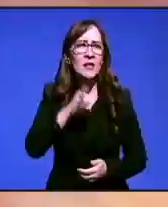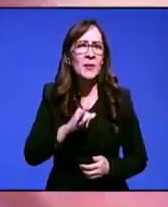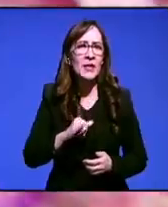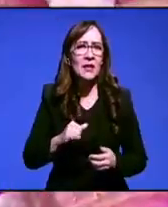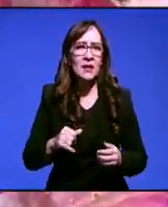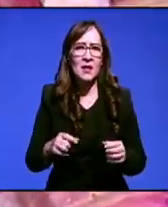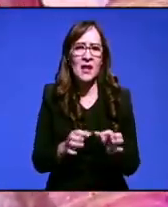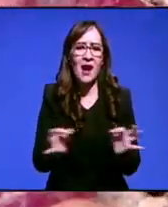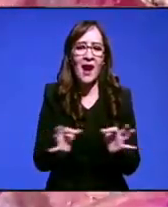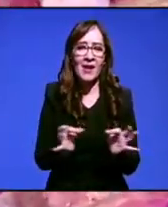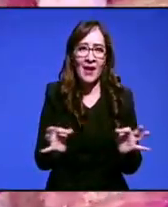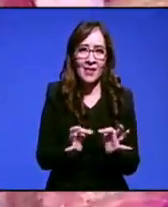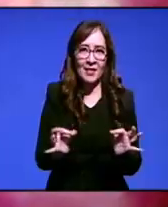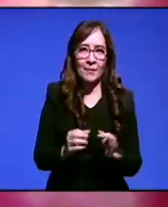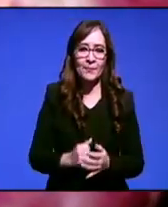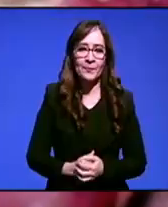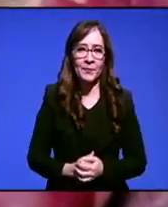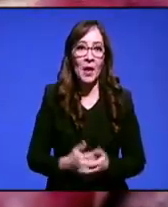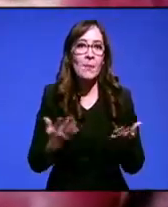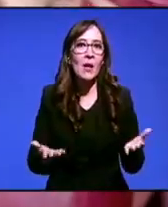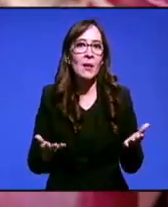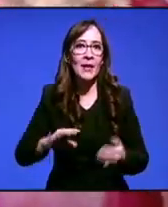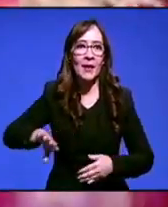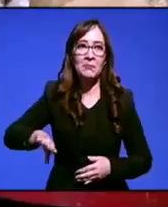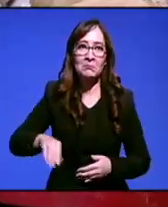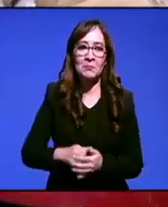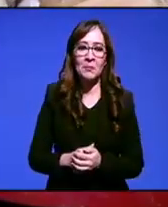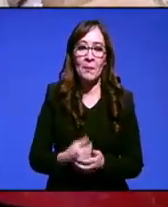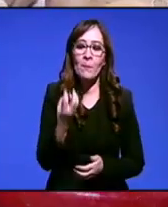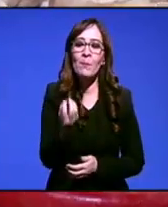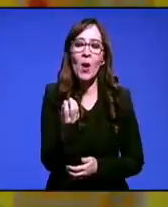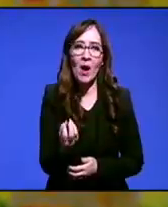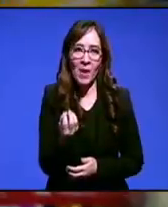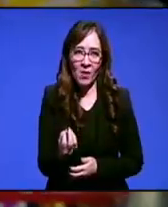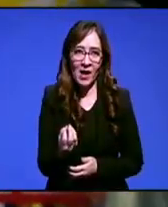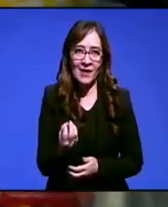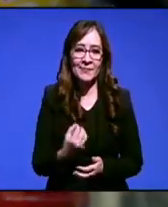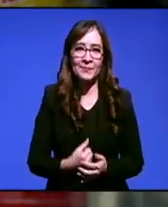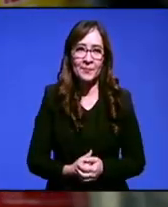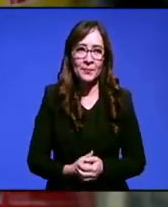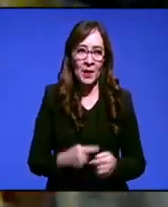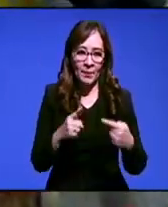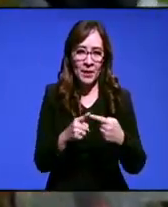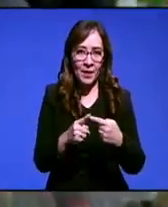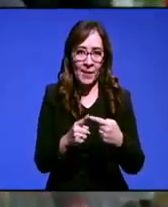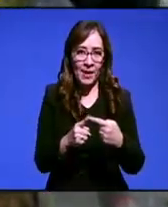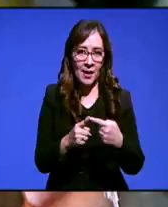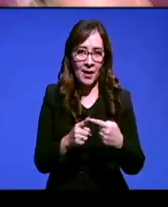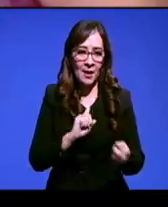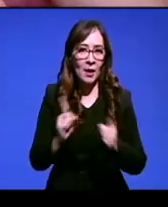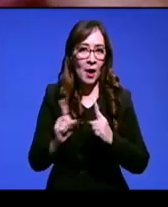ya? Lalu bagaimana dengan keluarga bawang-bawangan ya? Tips pertama kalau kita memilih